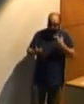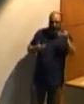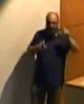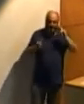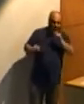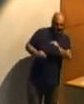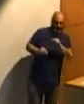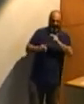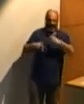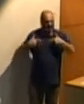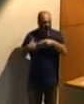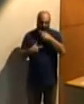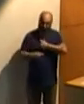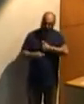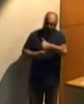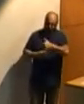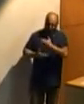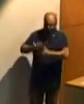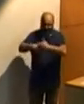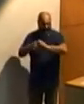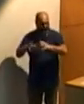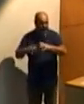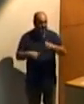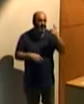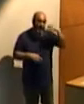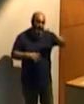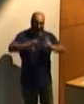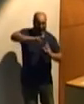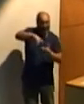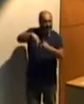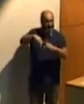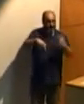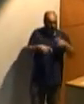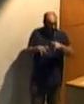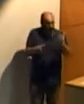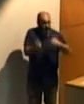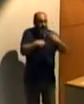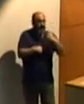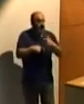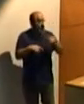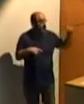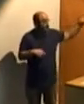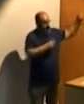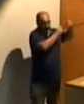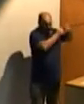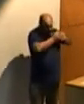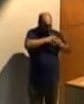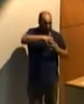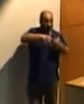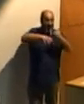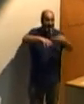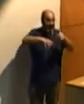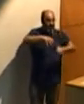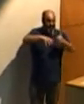octo organisé sur notre planète notre planète je le rappelle était très jeune elle avait 80 2 5l avec un milliard d'années à peine car le vent est arrivé